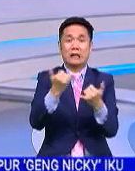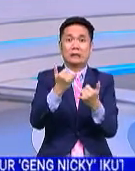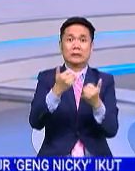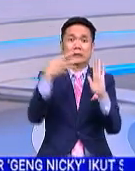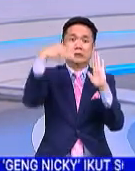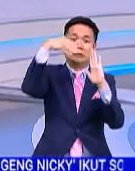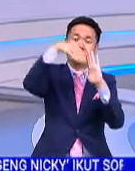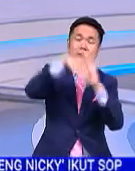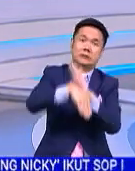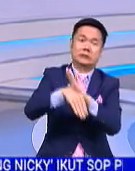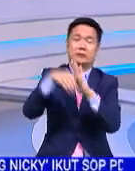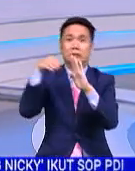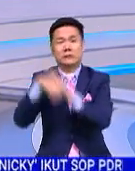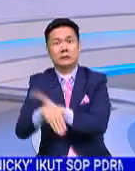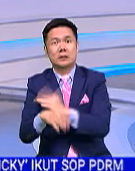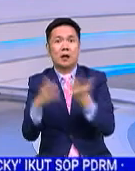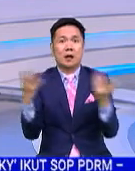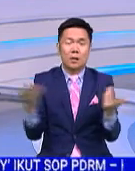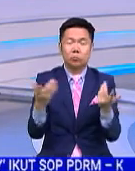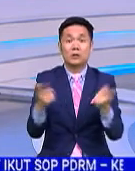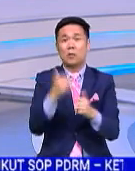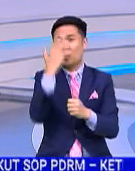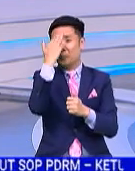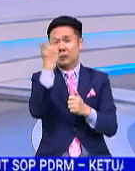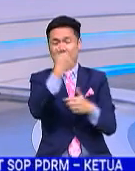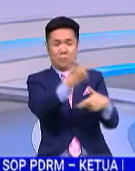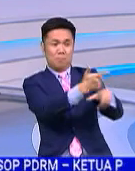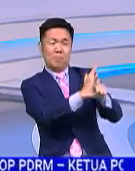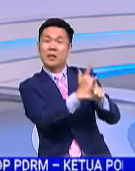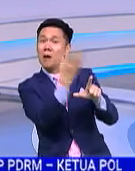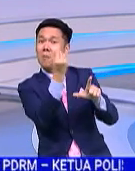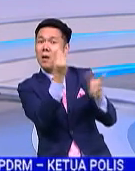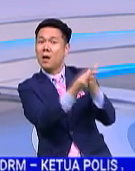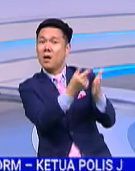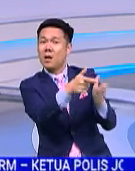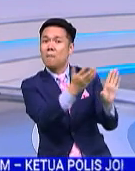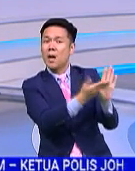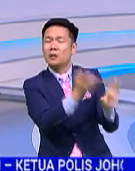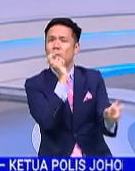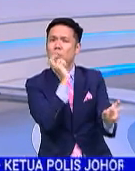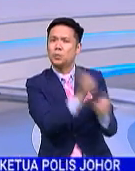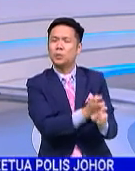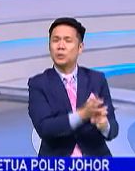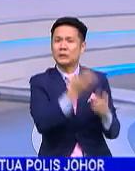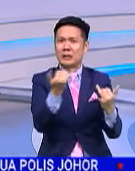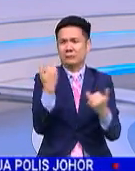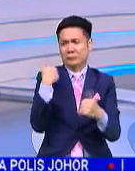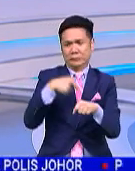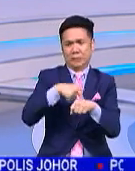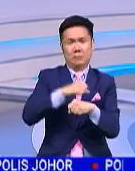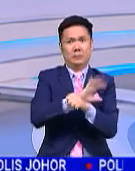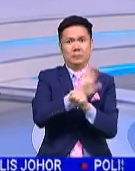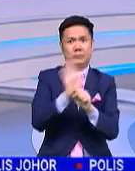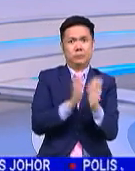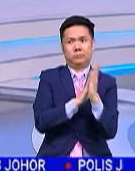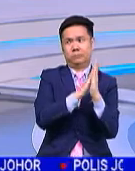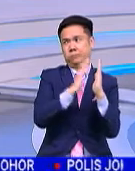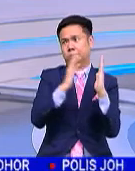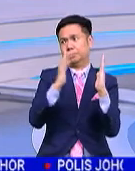kewangan. Ia berikutan kesukaran untuk mendapatkan pinjaman dari institusi perbankan selepas krisis pandemik